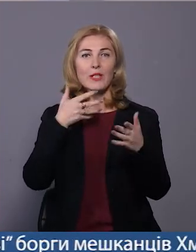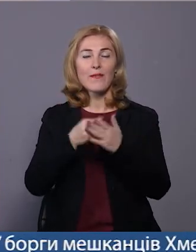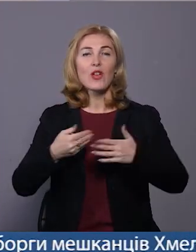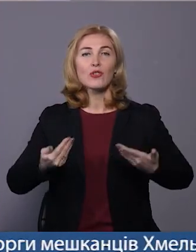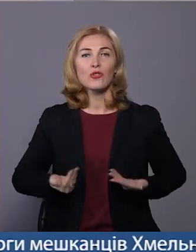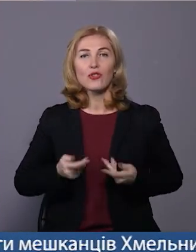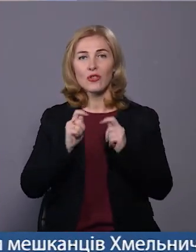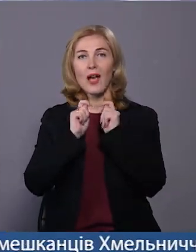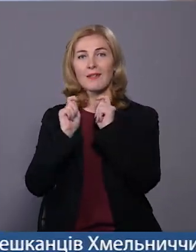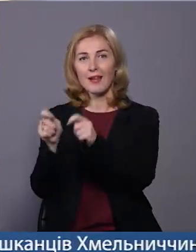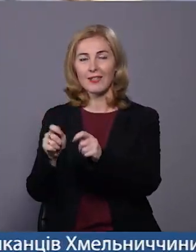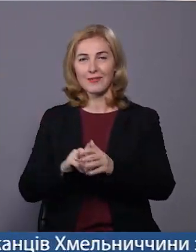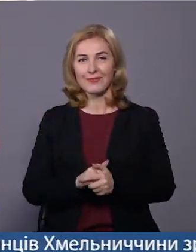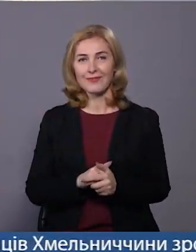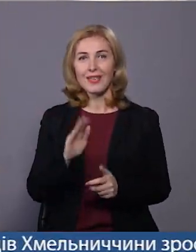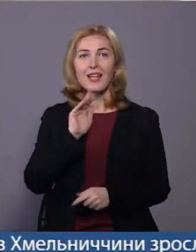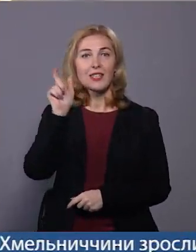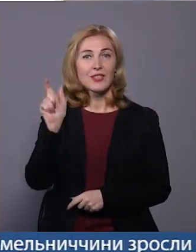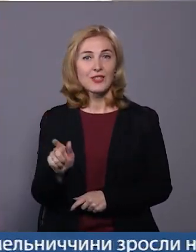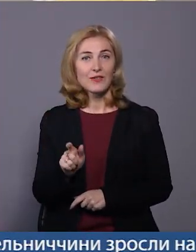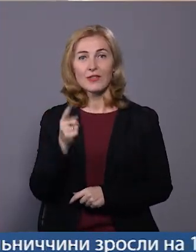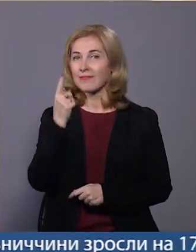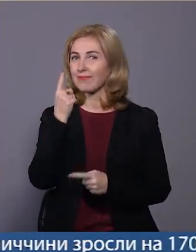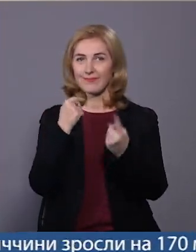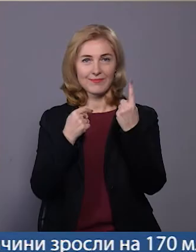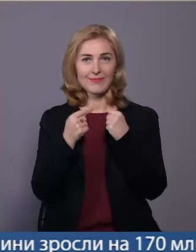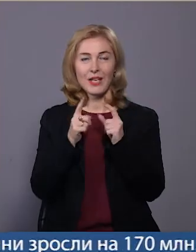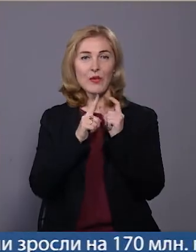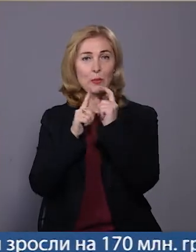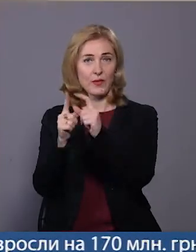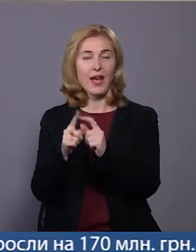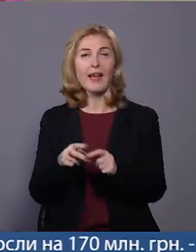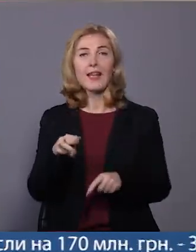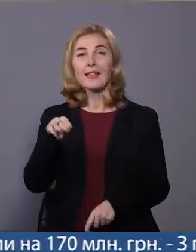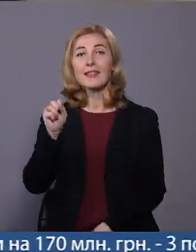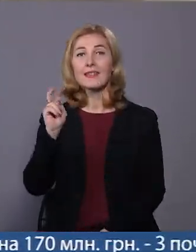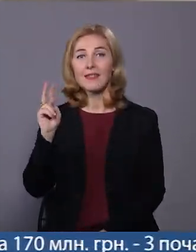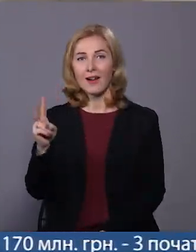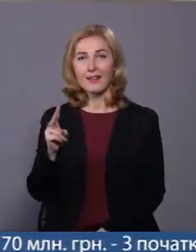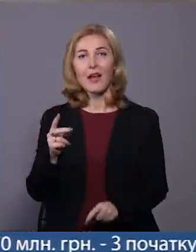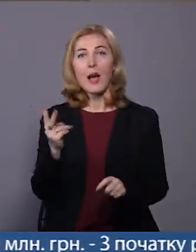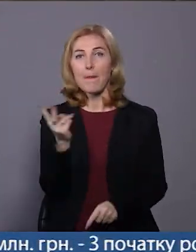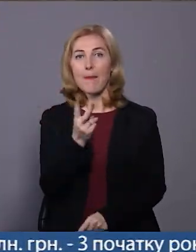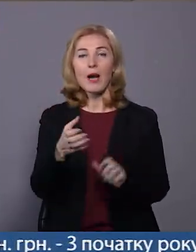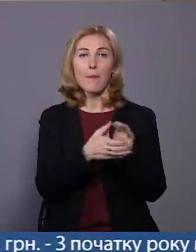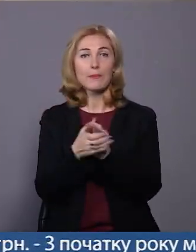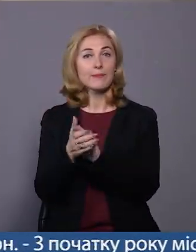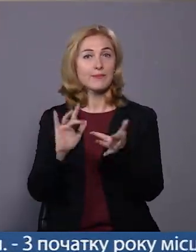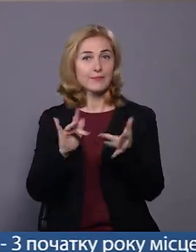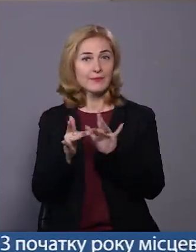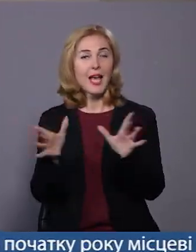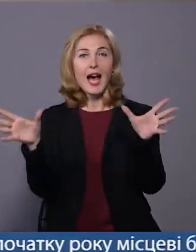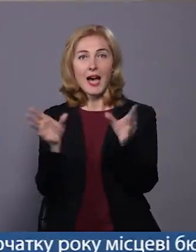віддати. Дівчина не стримує сліз і відповідає – так. Пара познайомилася у соціальних мережах. Разом вони